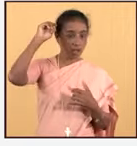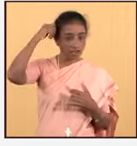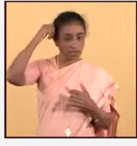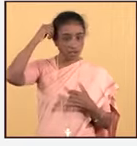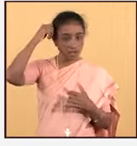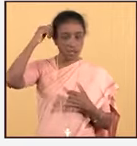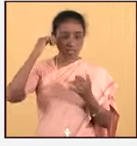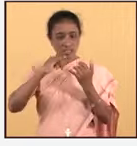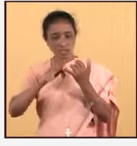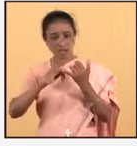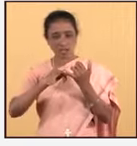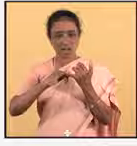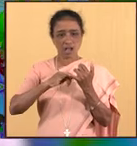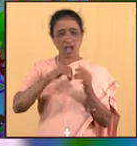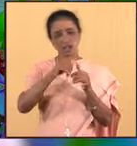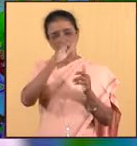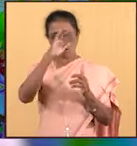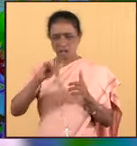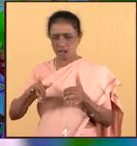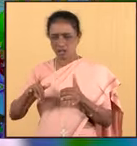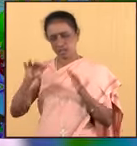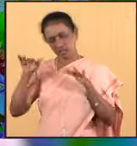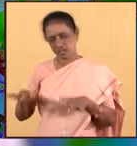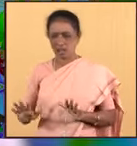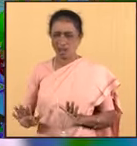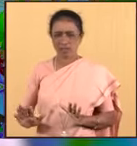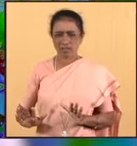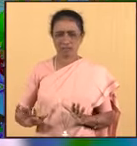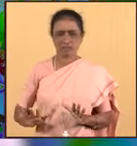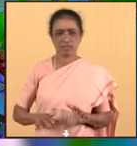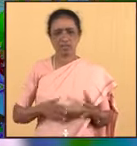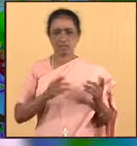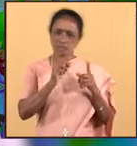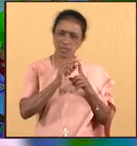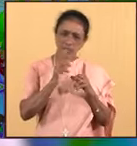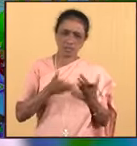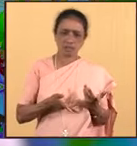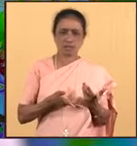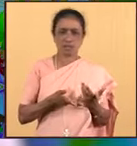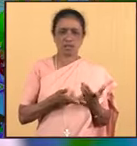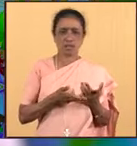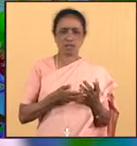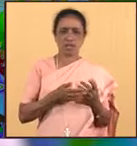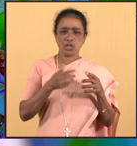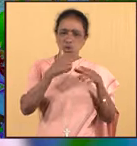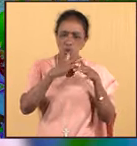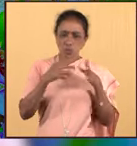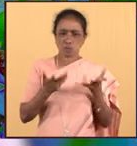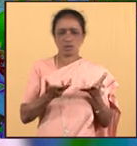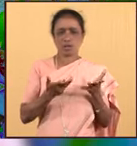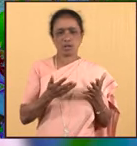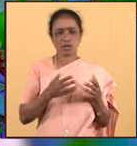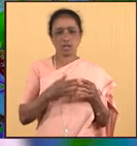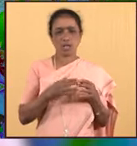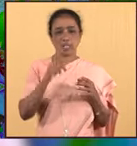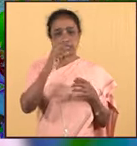வெளிநாட்டவர்கள் இந்தியாவில் வந்து ஃபாரினர்ஸ் பார்த்துருக்கீங்களா? ஆமாம், பார்த்துருக்கோம். எங்கெல்லாம் இருக்க, எல்லா நாட்டிலையும் இருக்காங்க. யாரெல்லாம் இருக்காங்க, பிரிட்டிஷ்காரங்க இருக்காங்க,